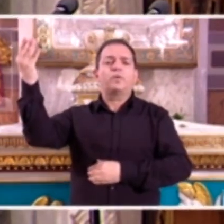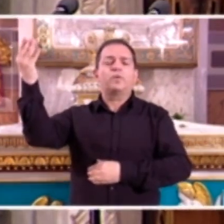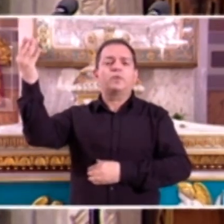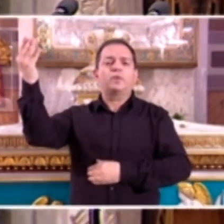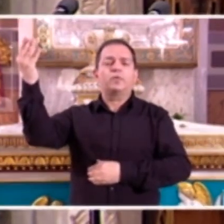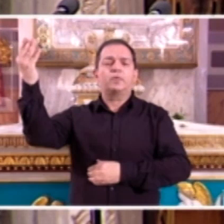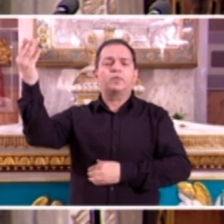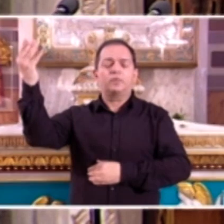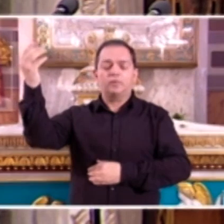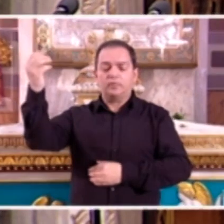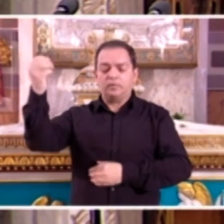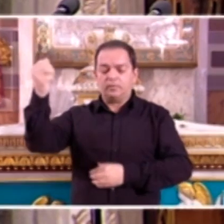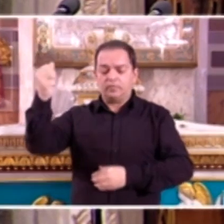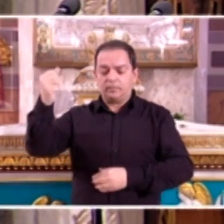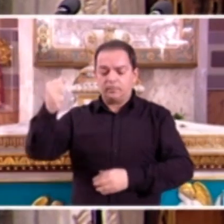κραγώτα